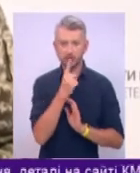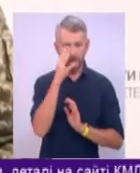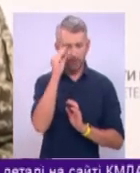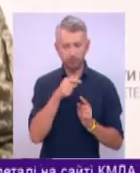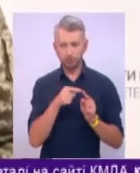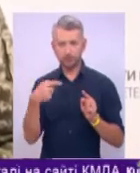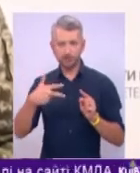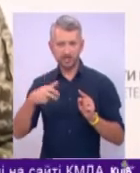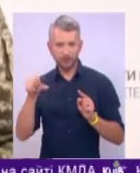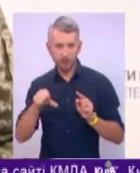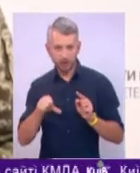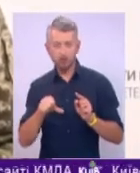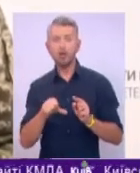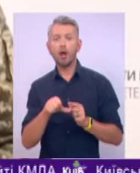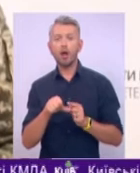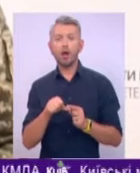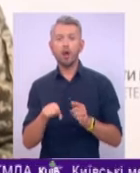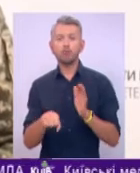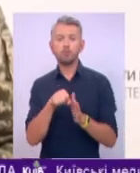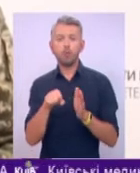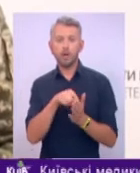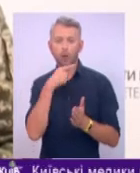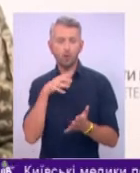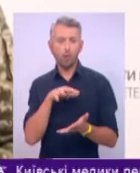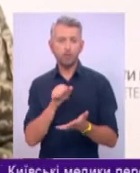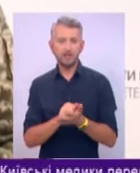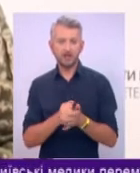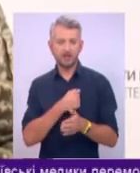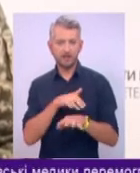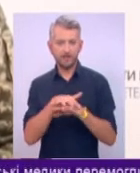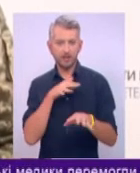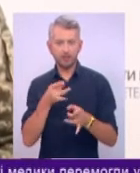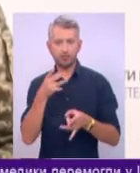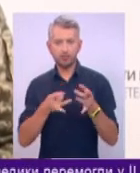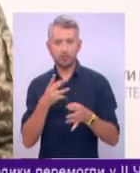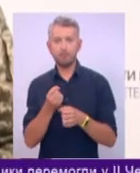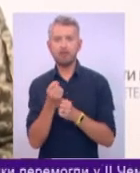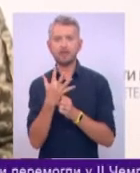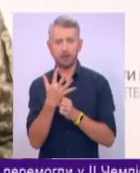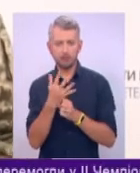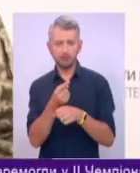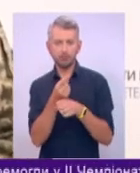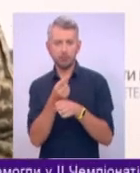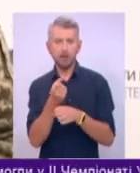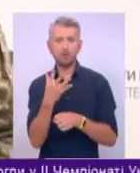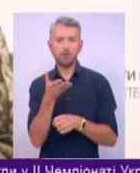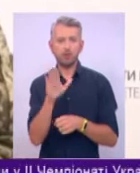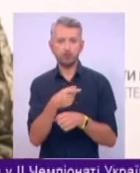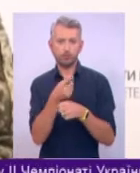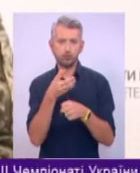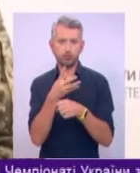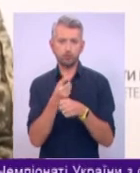півгодини бойовики російсько-окупаційних військ випустили 15 снарядів з артилерії калібру